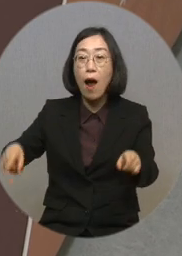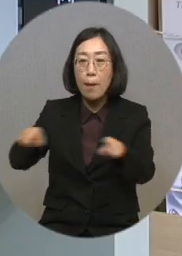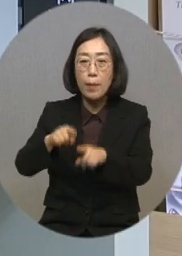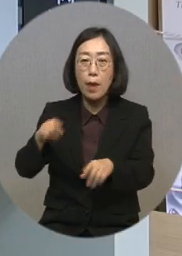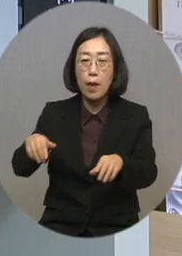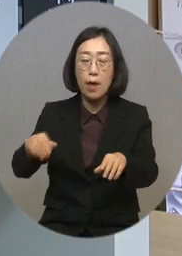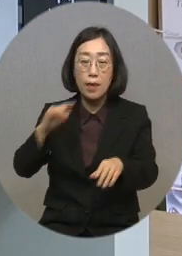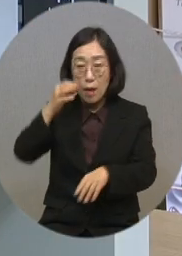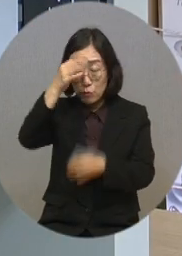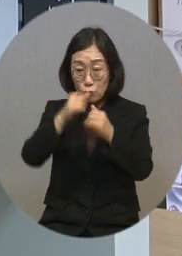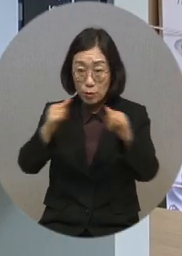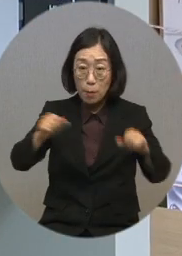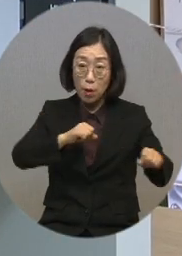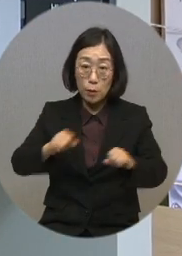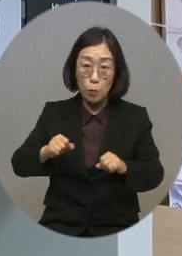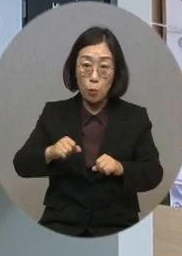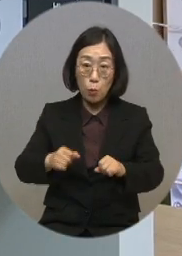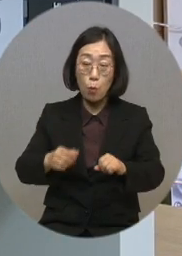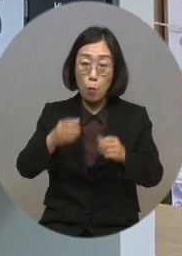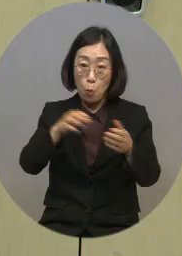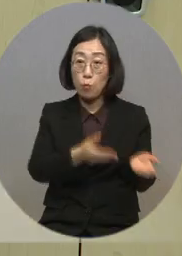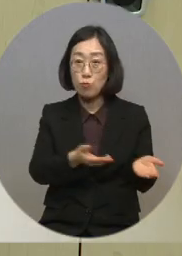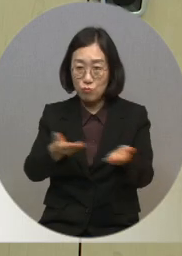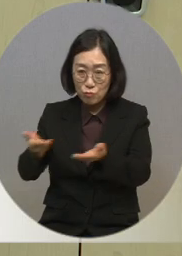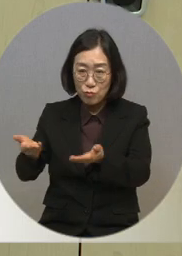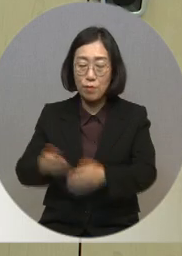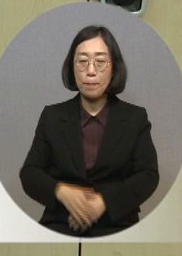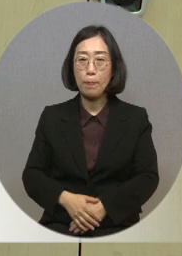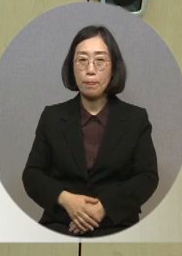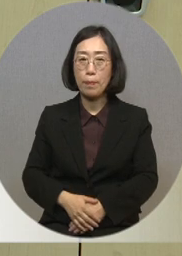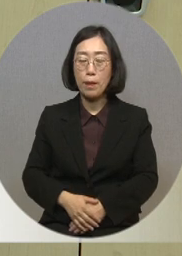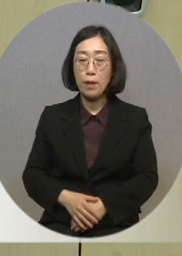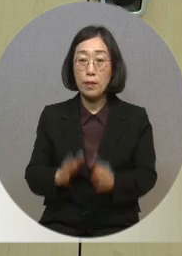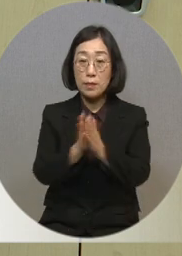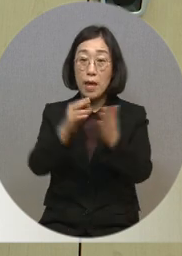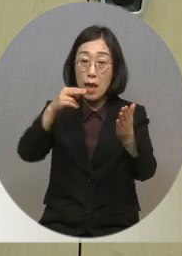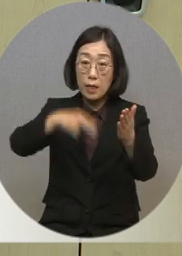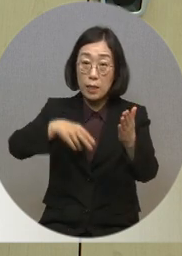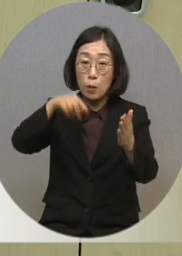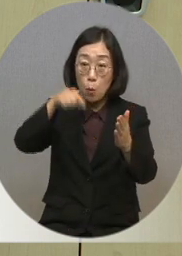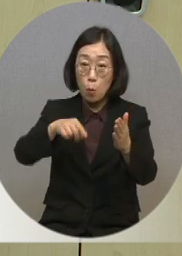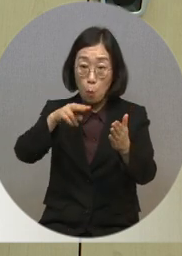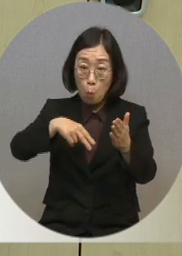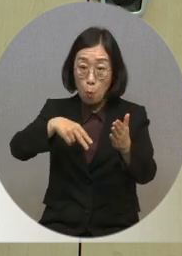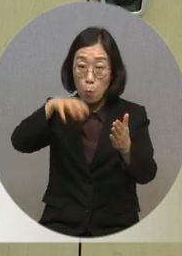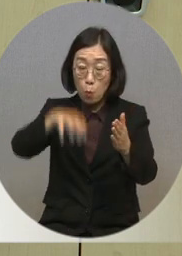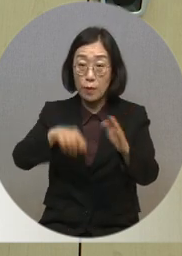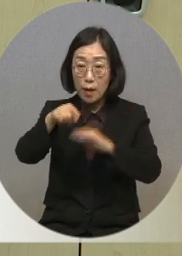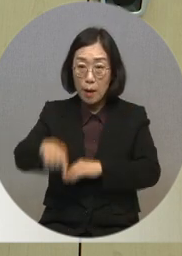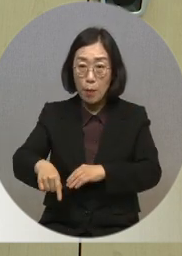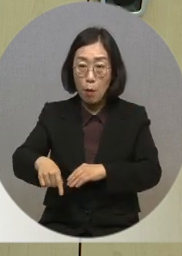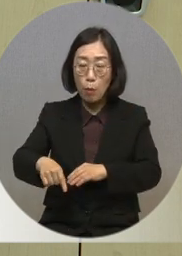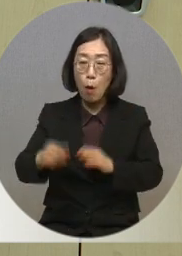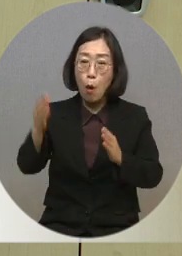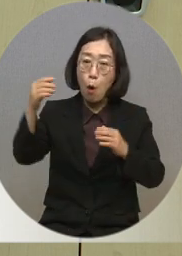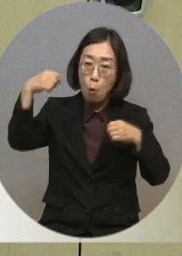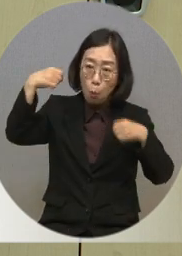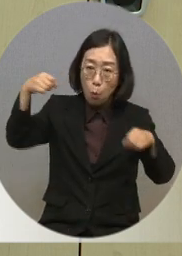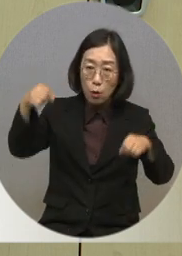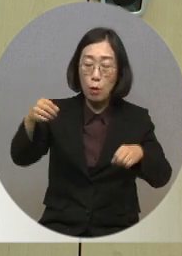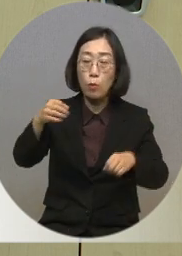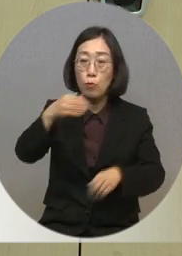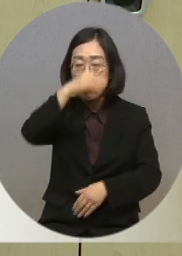예술인들에게 활동 기회도 제공될 예정입니다. 도서관에 가면 문화예술 공연을 볼 수 있다는